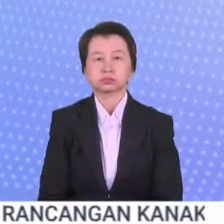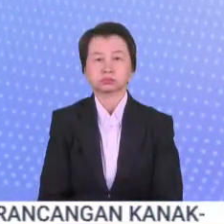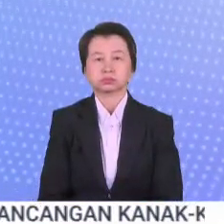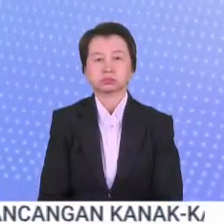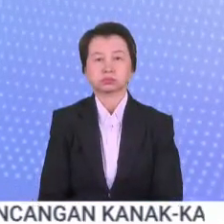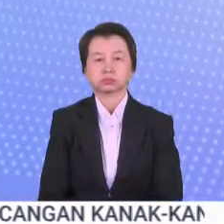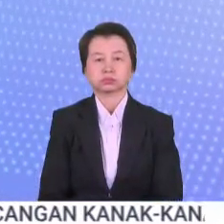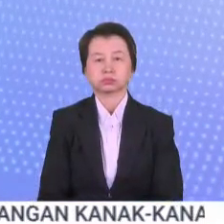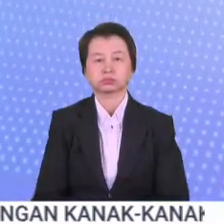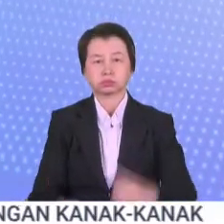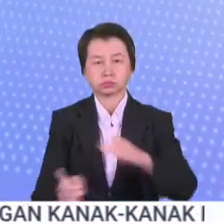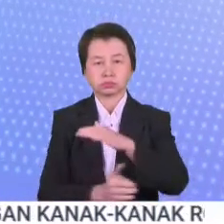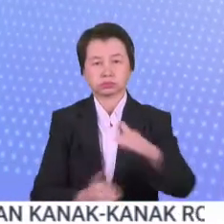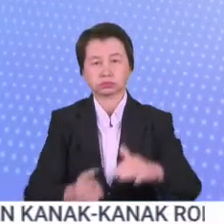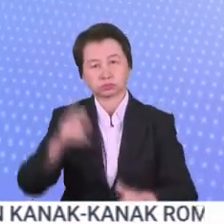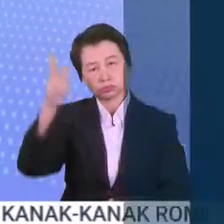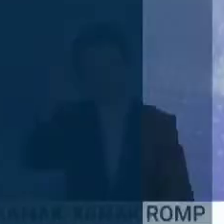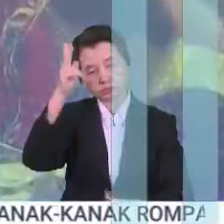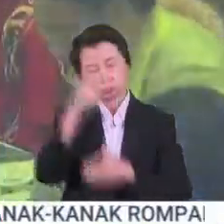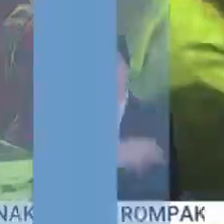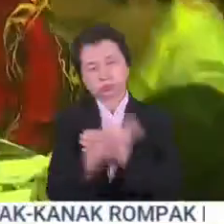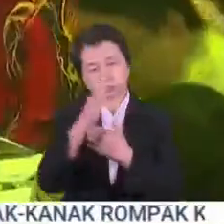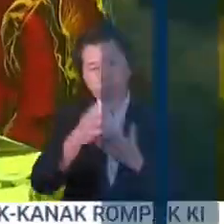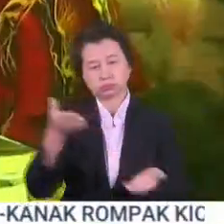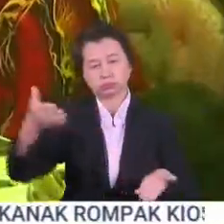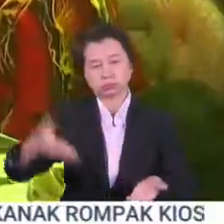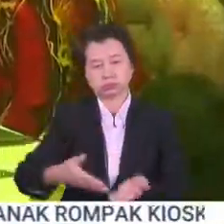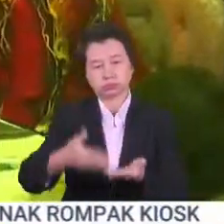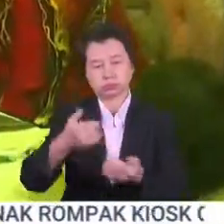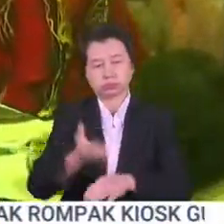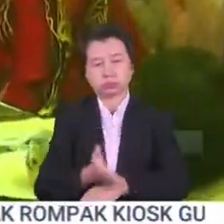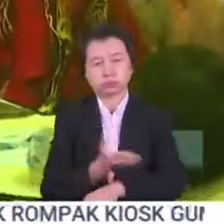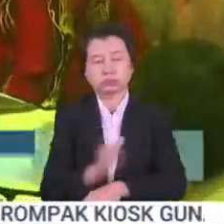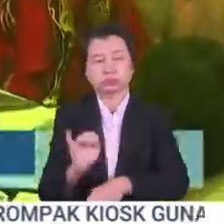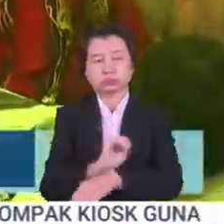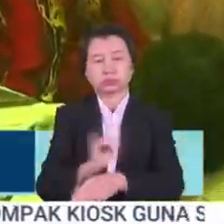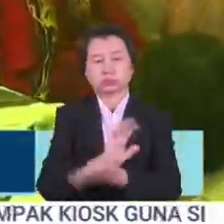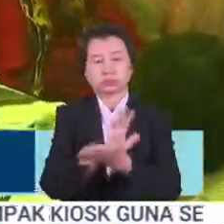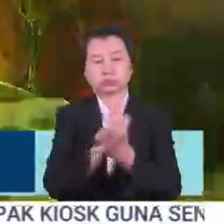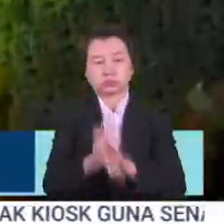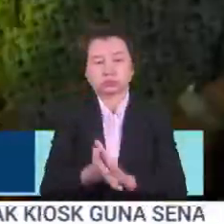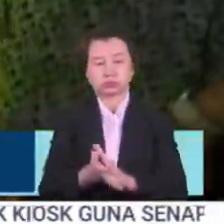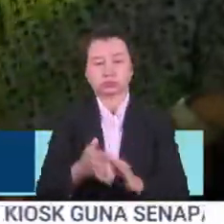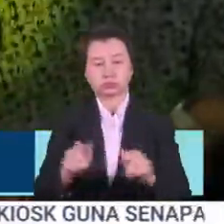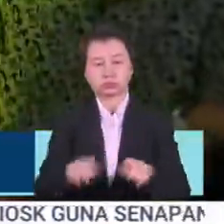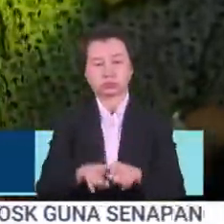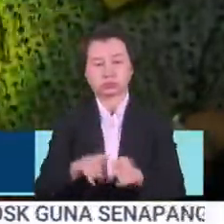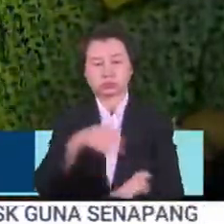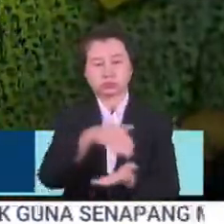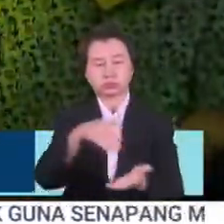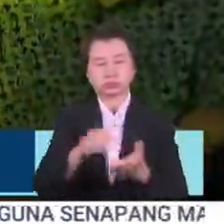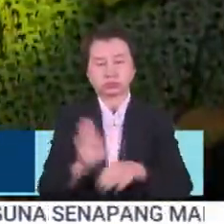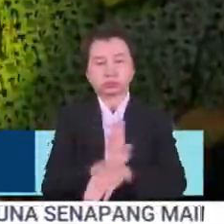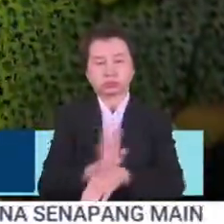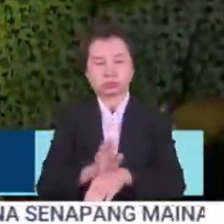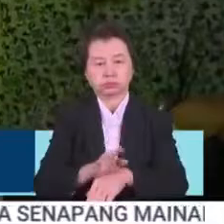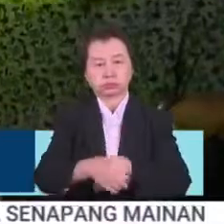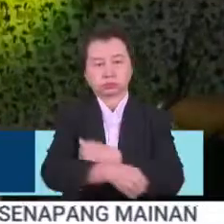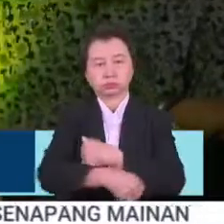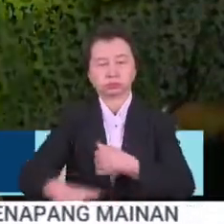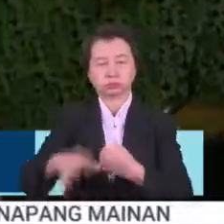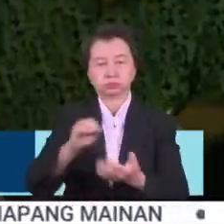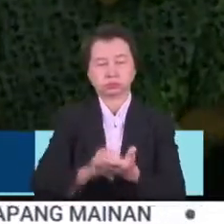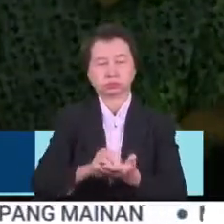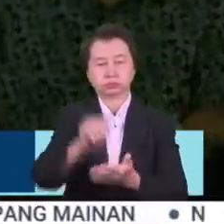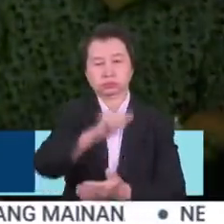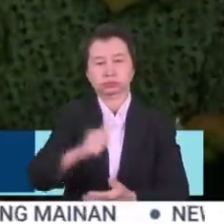Dasar franchise negara akan diperkenal bagi memperkasa pembangunan industri itu menjadikan Malaysia sebagai hub perniagaan franchise di Asia